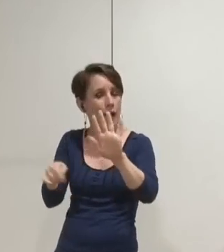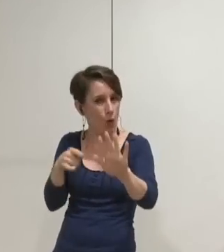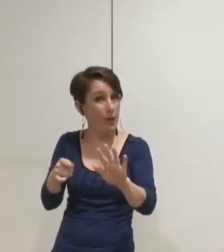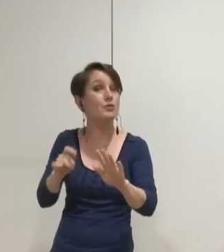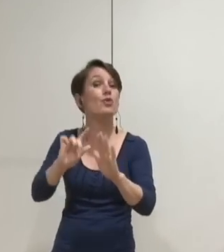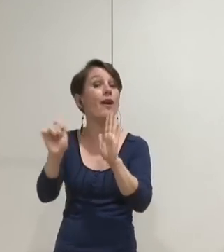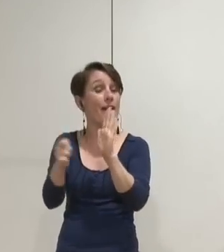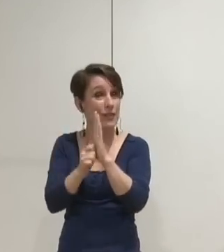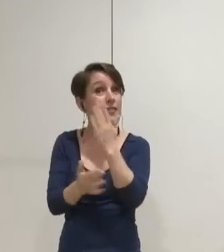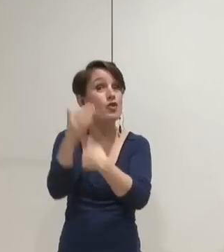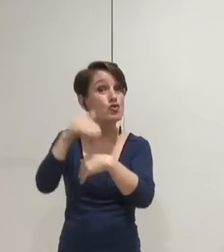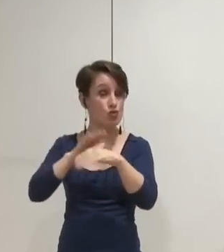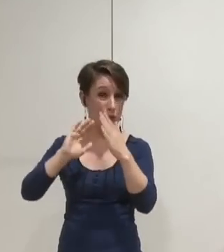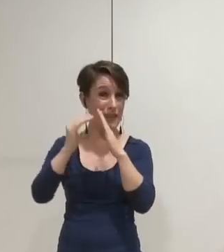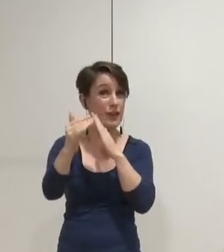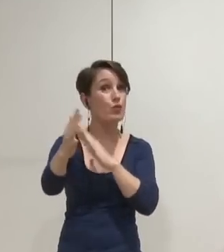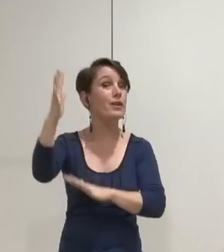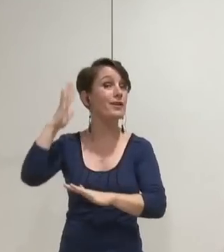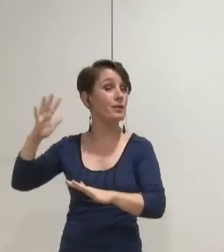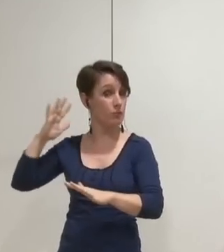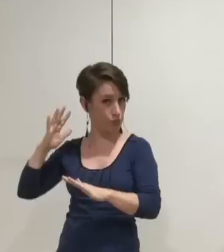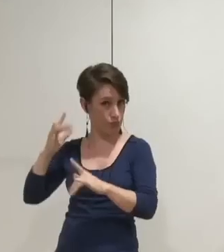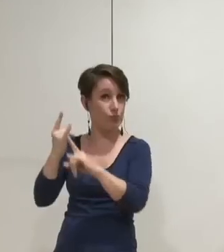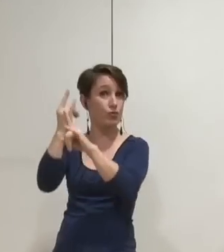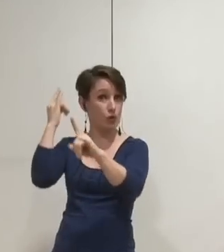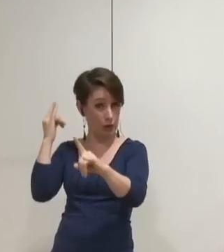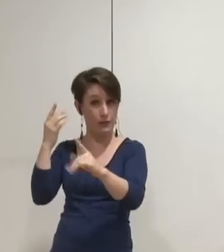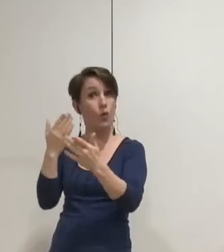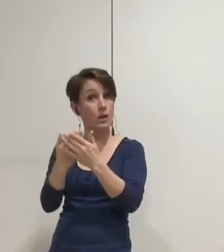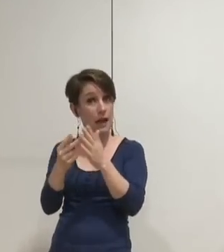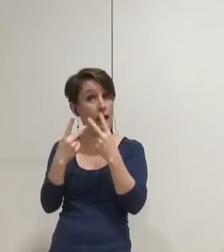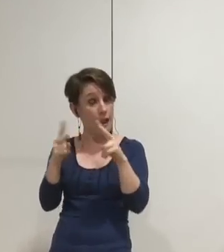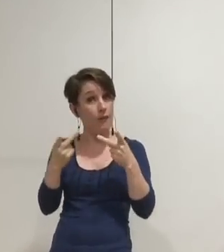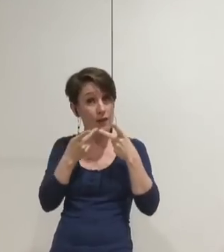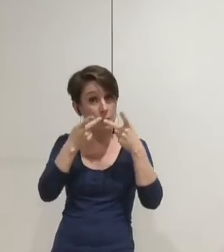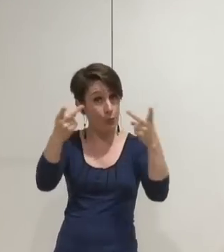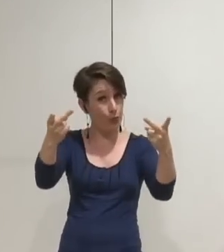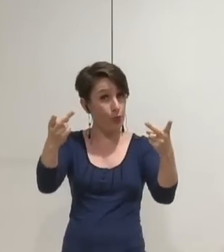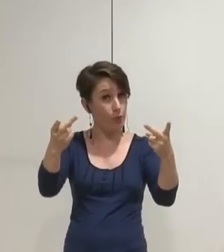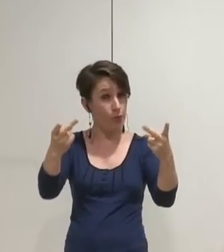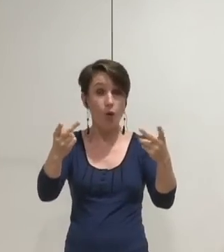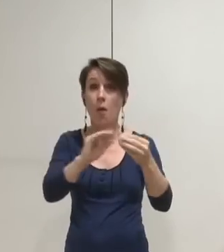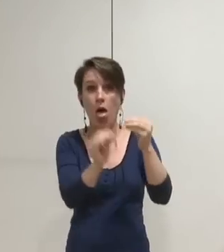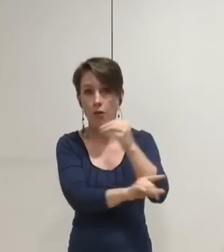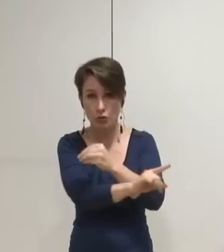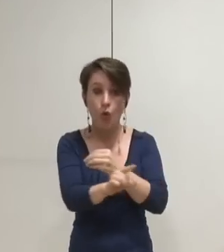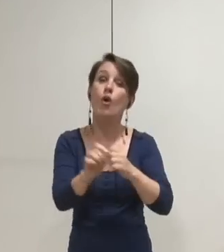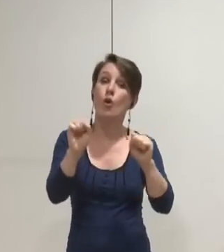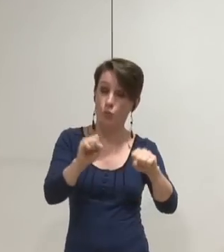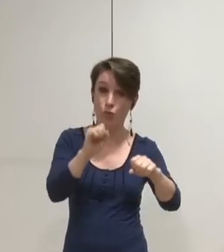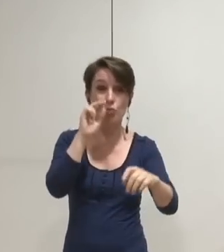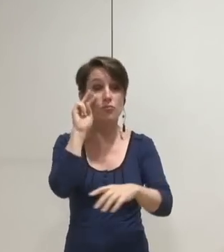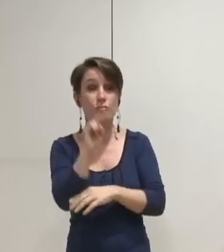euh elle peut être évoqué et elle est évoquée par la ville je vous invite à vous rendre sur le site de la Ville de Grenoble sur la page